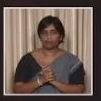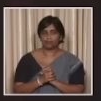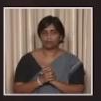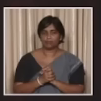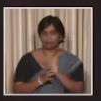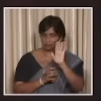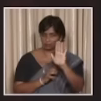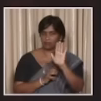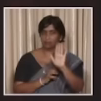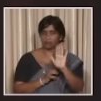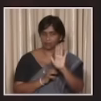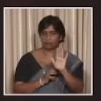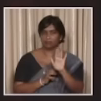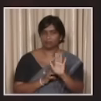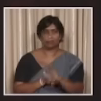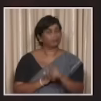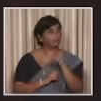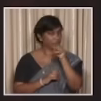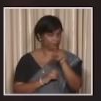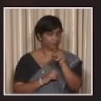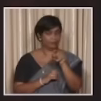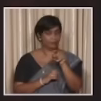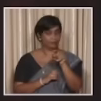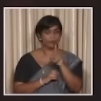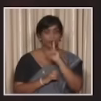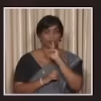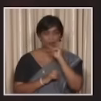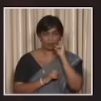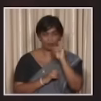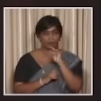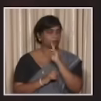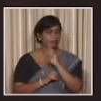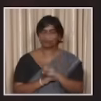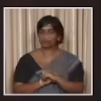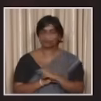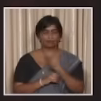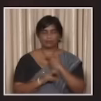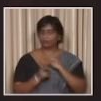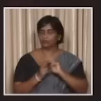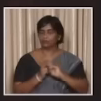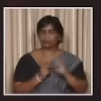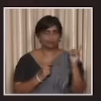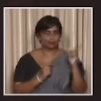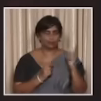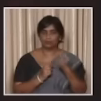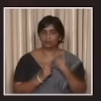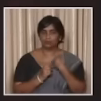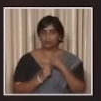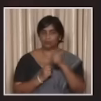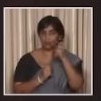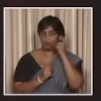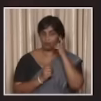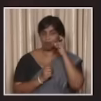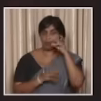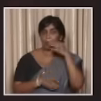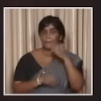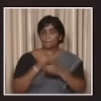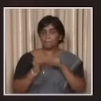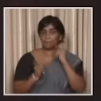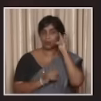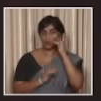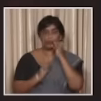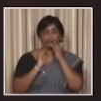පොඩකෝමින්ද? ඔබතුමා ඔය නගන චෝදනා සම්පූර්ණයෙන් මම ප්‍රතික්ෂේප කරනවා. ඔබතුමා මතක තියාගන්න කොළඹ ව්‍යාපාර